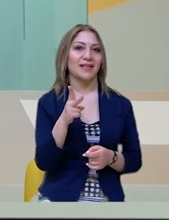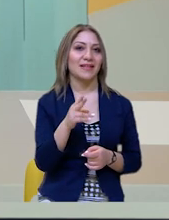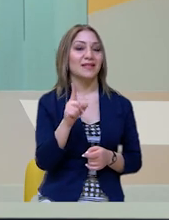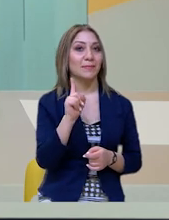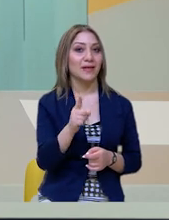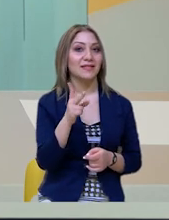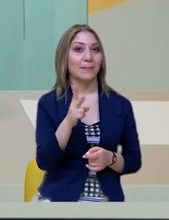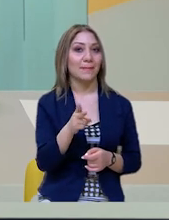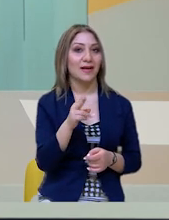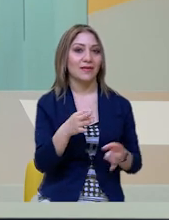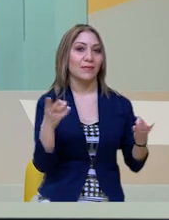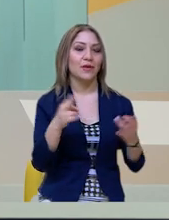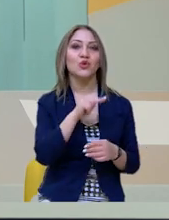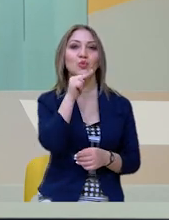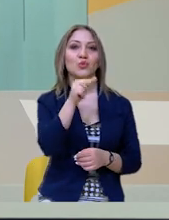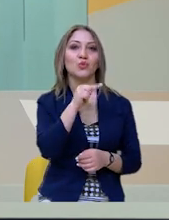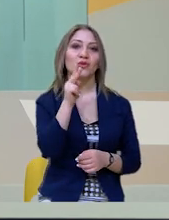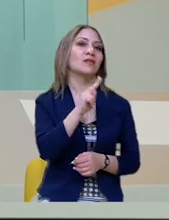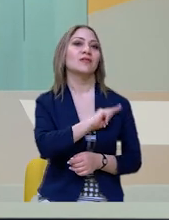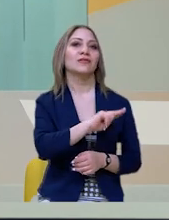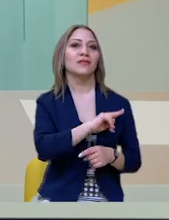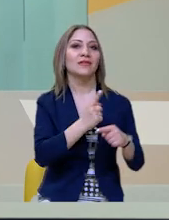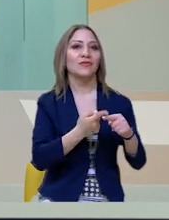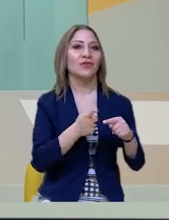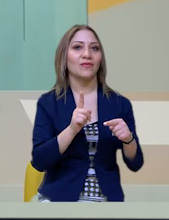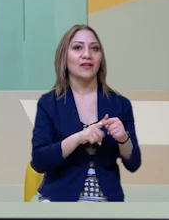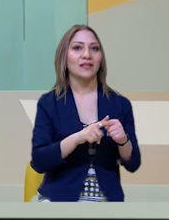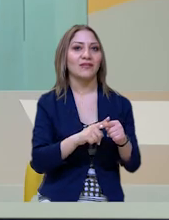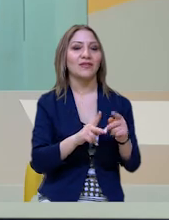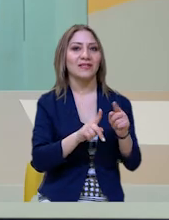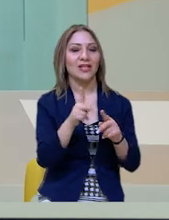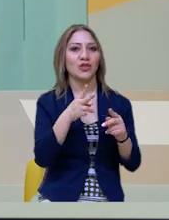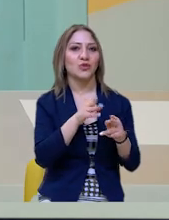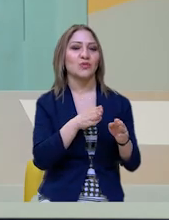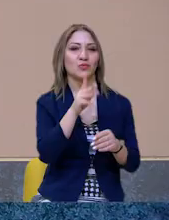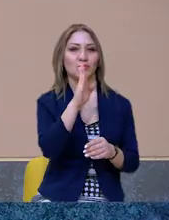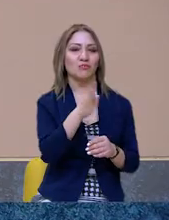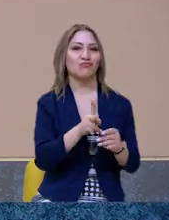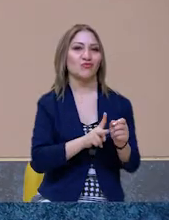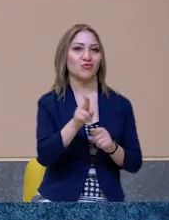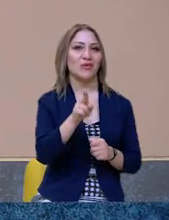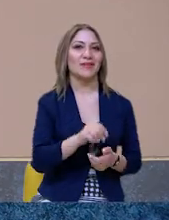բայց մկրատով պետք է զգույշ աշխատել, որովհետև սայրերը սուր են։ Գնացինք։